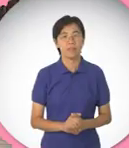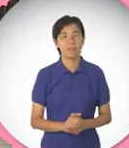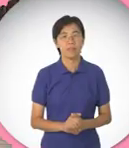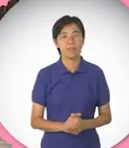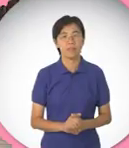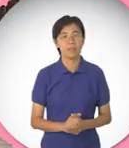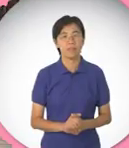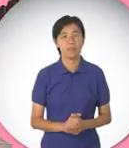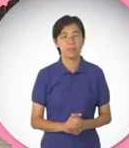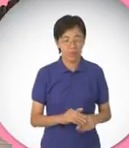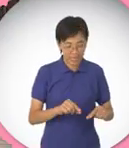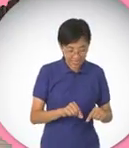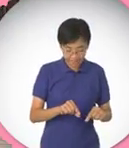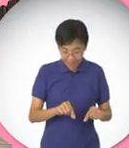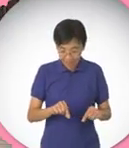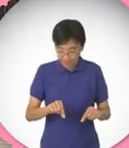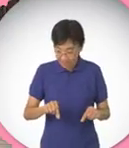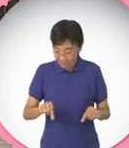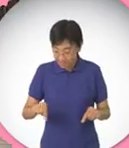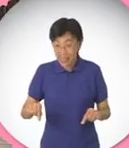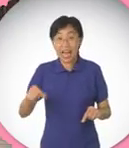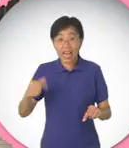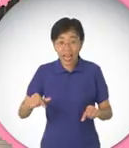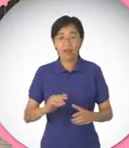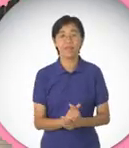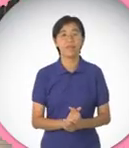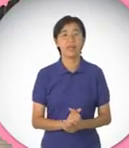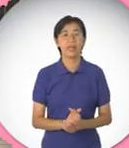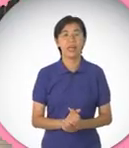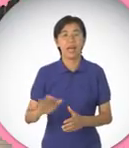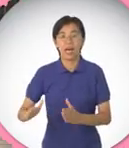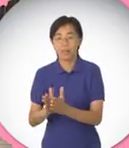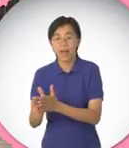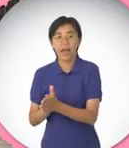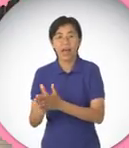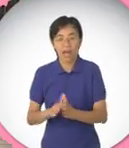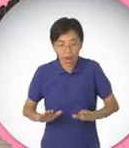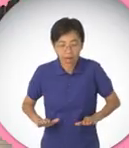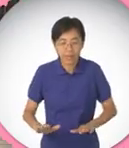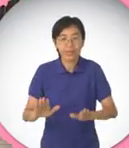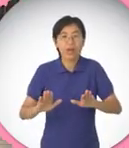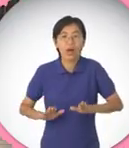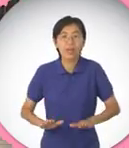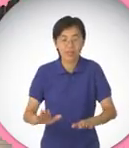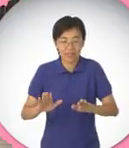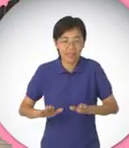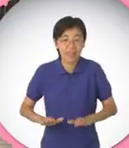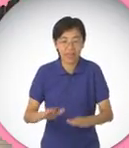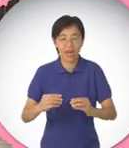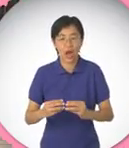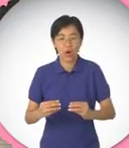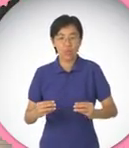แล้วก็ใช้มือคลึง เอามือเอาแป้งรูปมือนิดนึงแล้วก็ใช้มือคลึงเบาๆแล้วค่อยๆยืดเขา